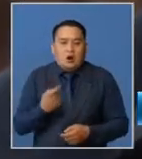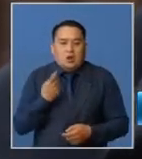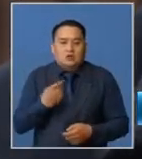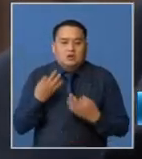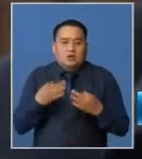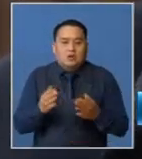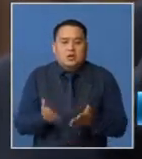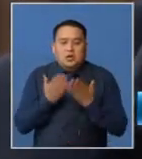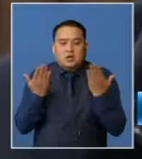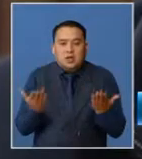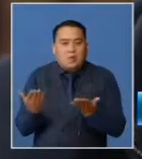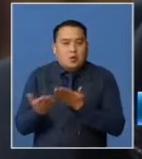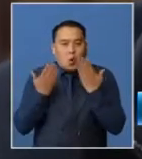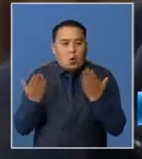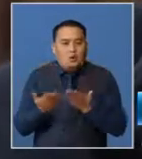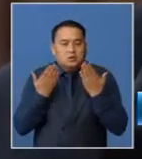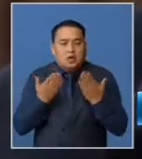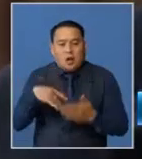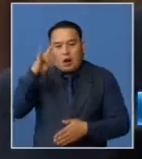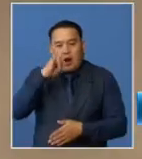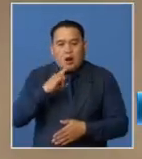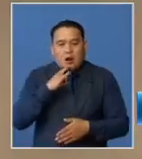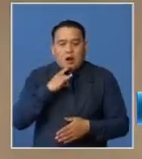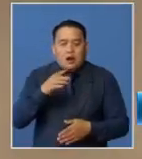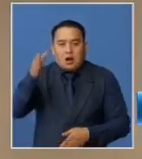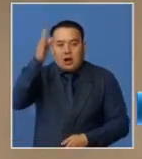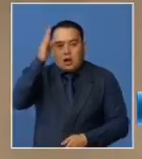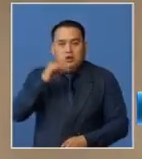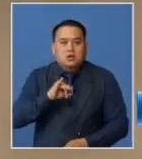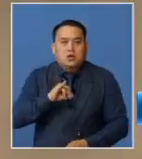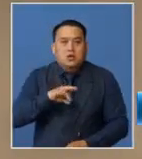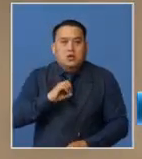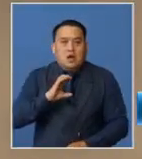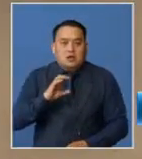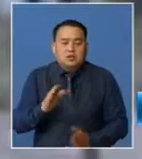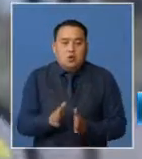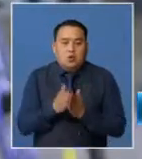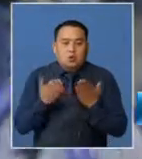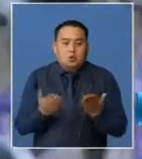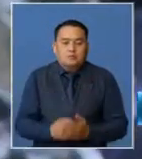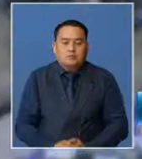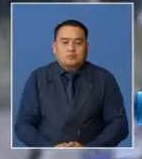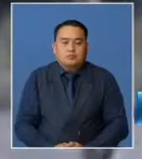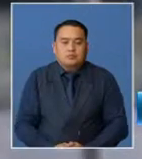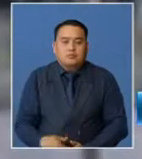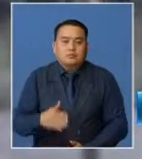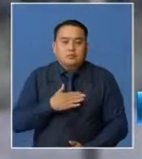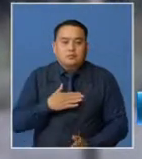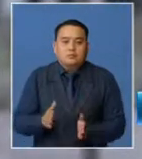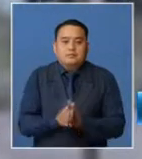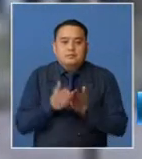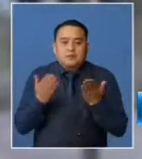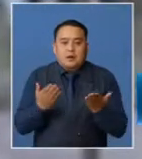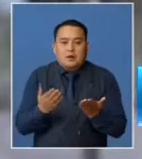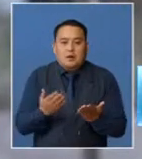еткенде кітап оқитын. Бірде жас жігіттің қолына қазақтың арында ғана Ілияс Жансүгіровтың кітабы түседі. Мен кітапты аштым да, Құлагер